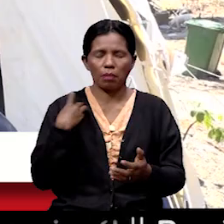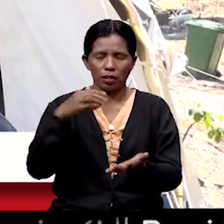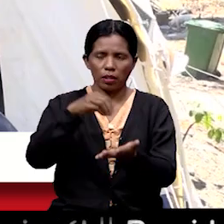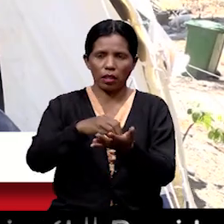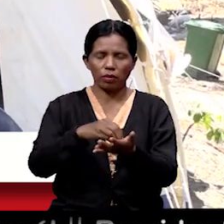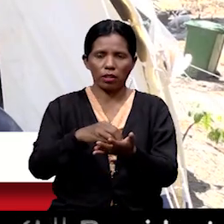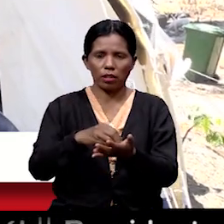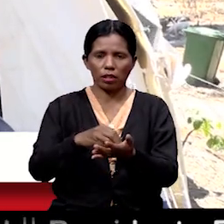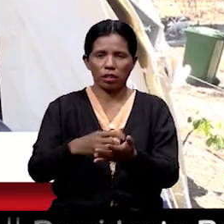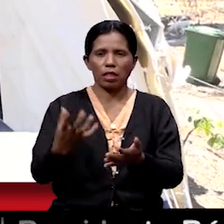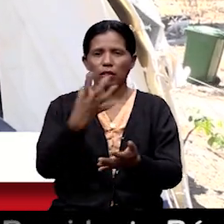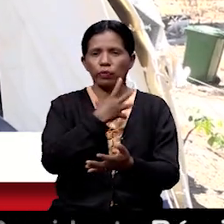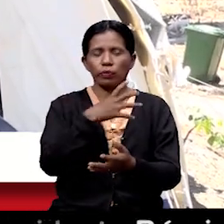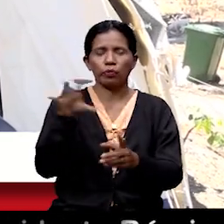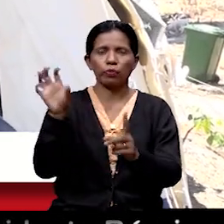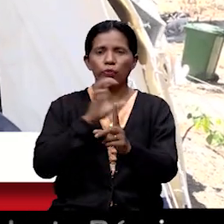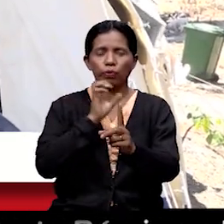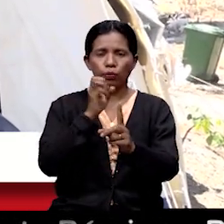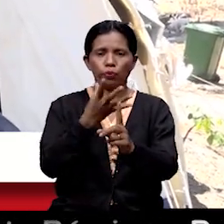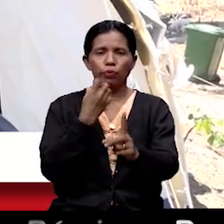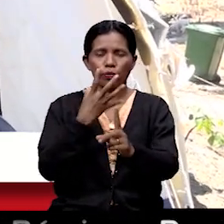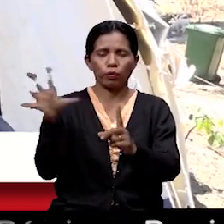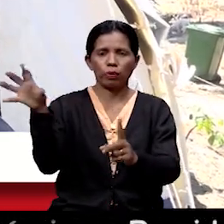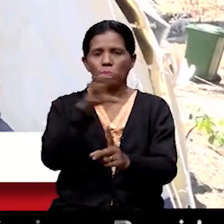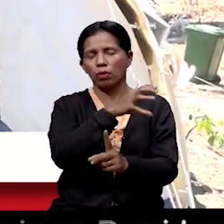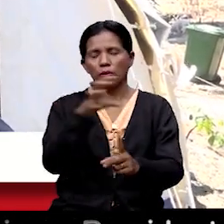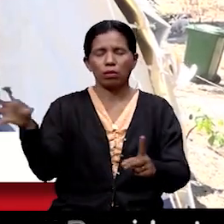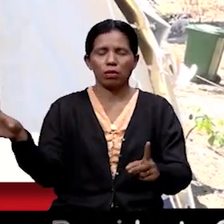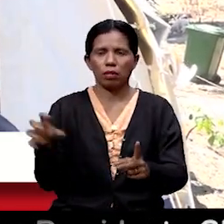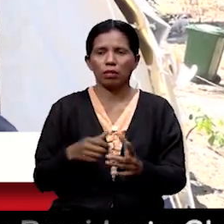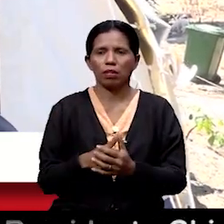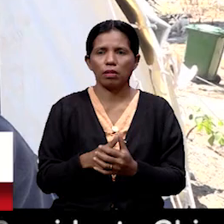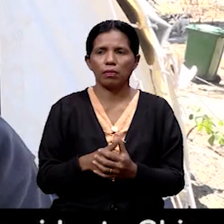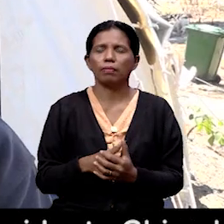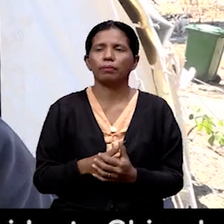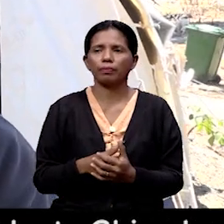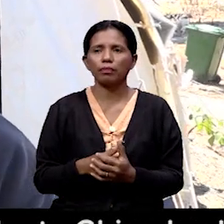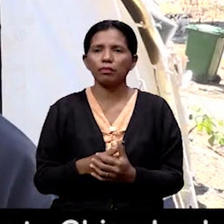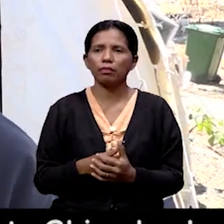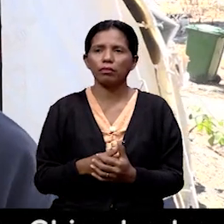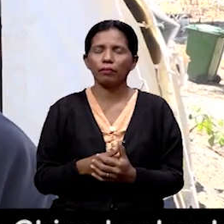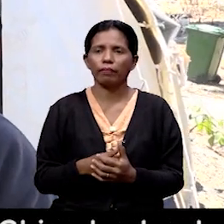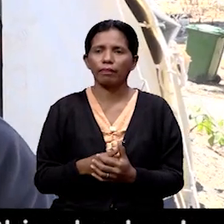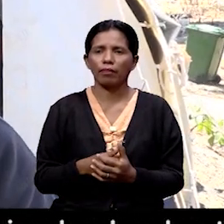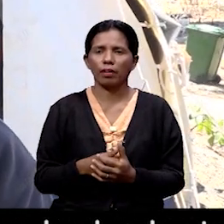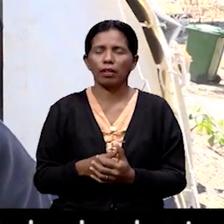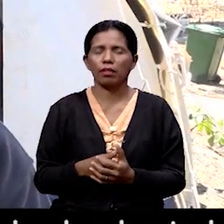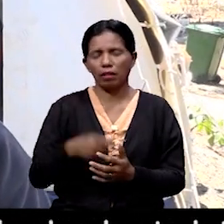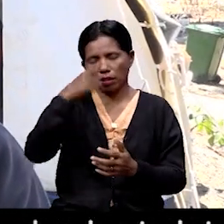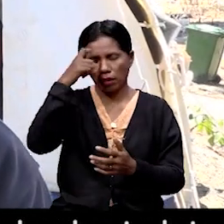bot. Ane san teknik laboratorium ami usahan sabata buat serne atau suap mus. Ladiak tamba anim baku babak